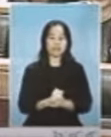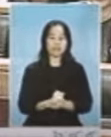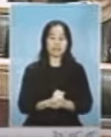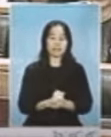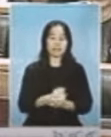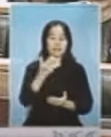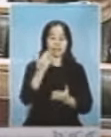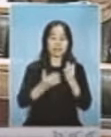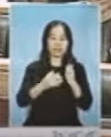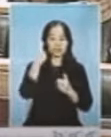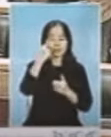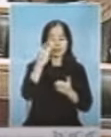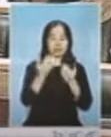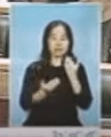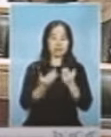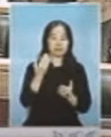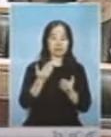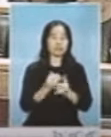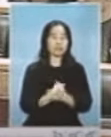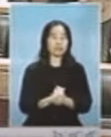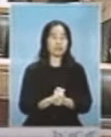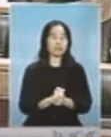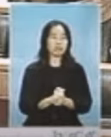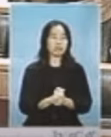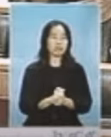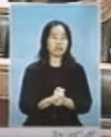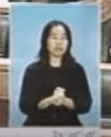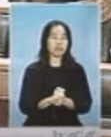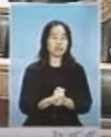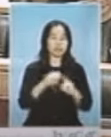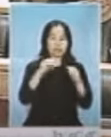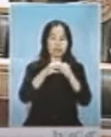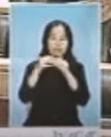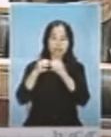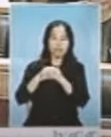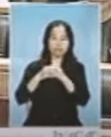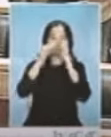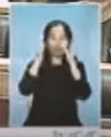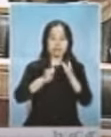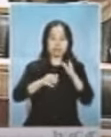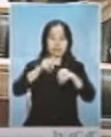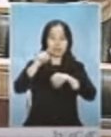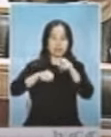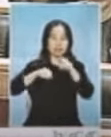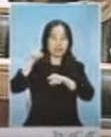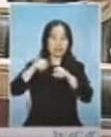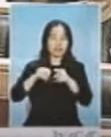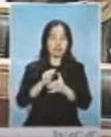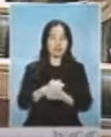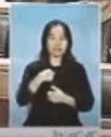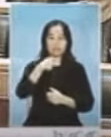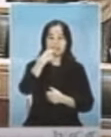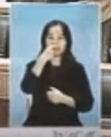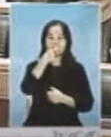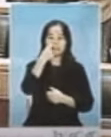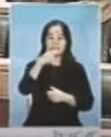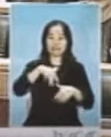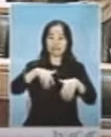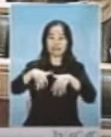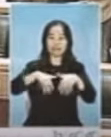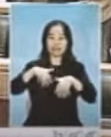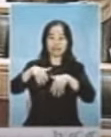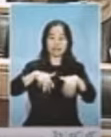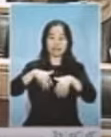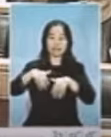หรือใครจะเถียงในที่นี่พรรคบางพรรคคนบางคนปากสักแต่พูดประชาชนประชาช